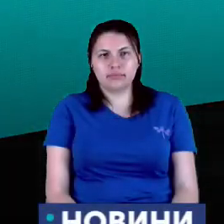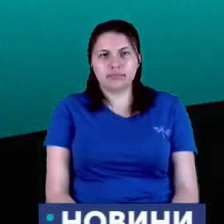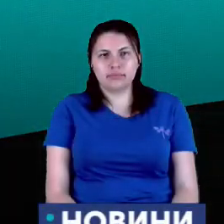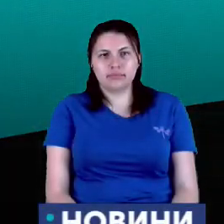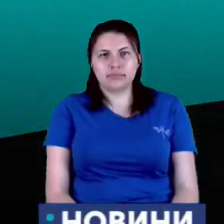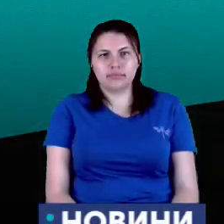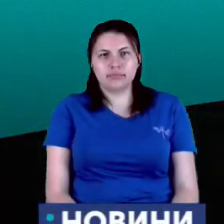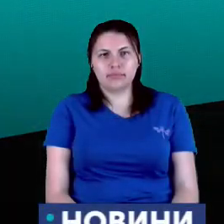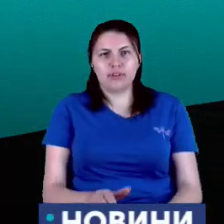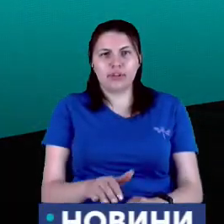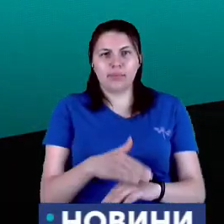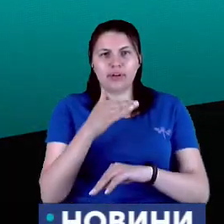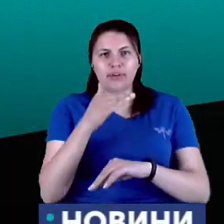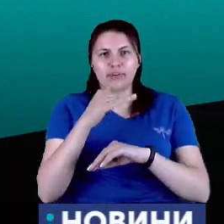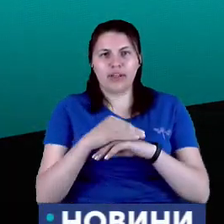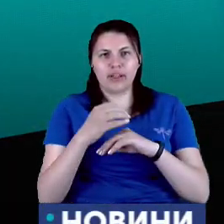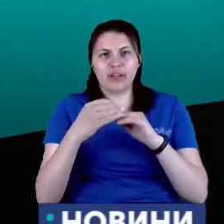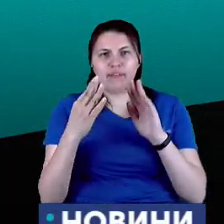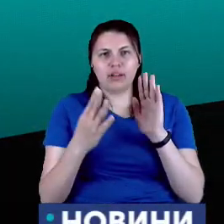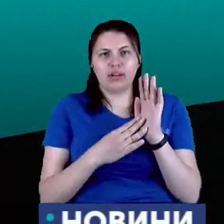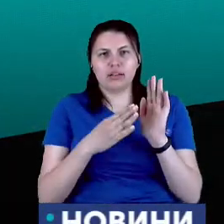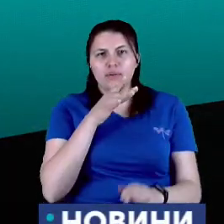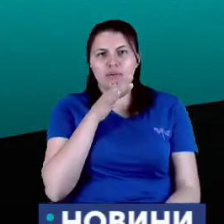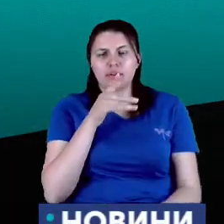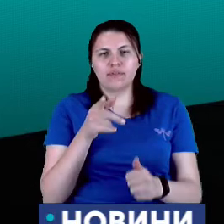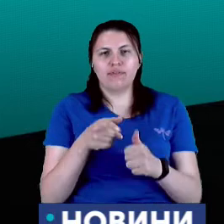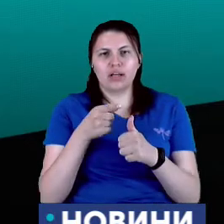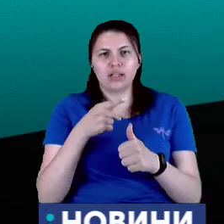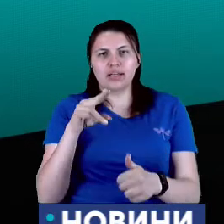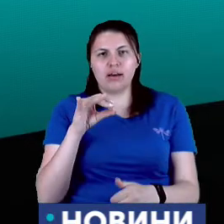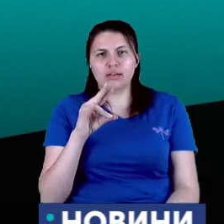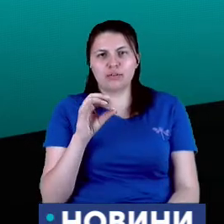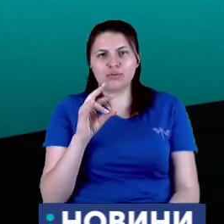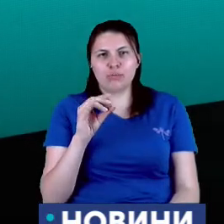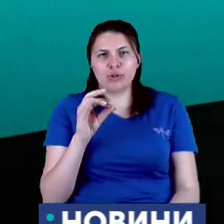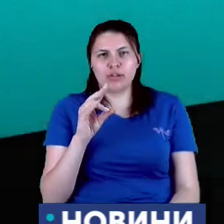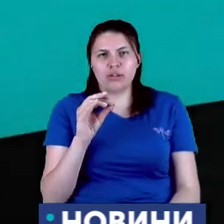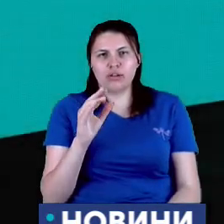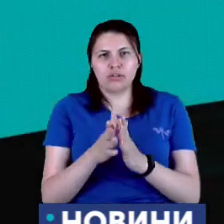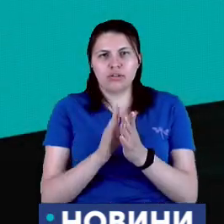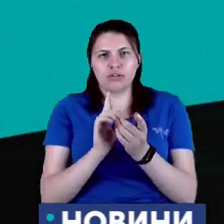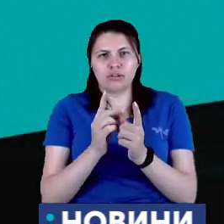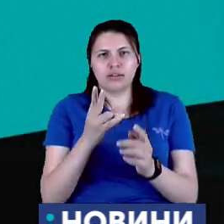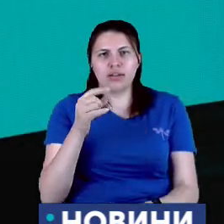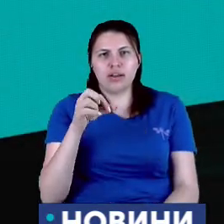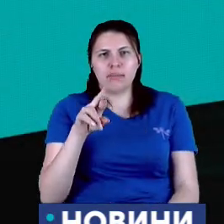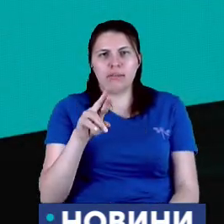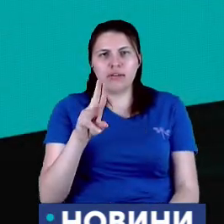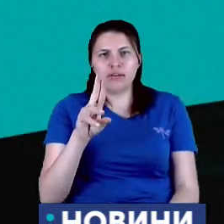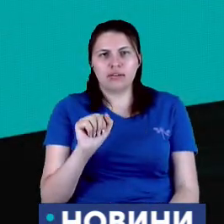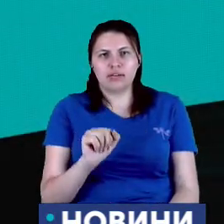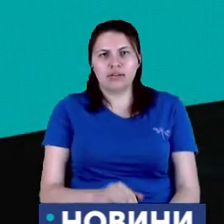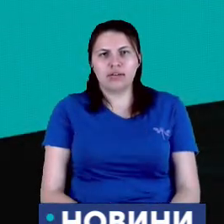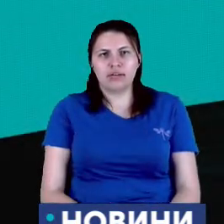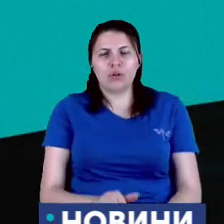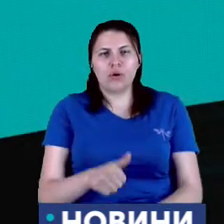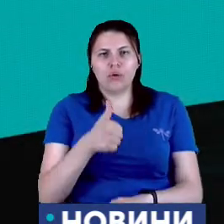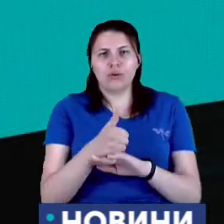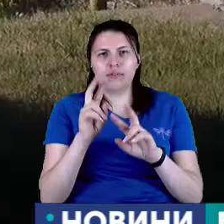Доброго вечора, 19 година. Мене звати Діана Суботіна, жестовою мовою перекладає Наталя Маленка. І до головних тем